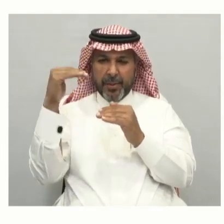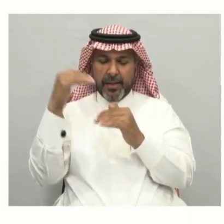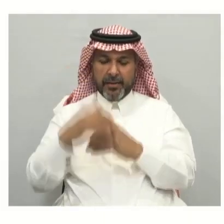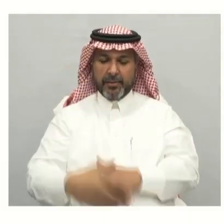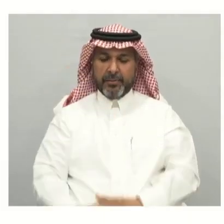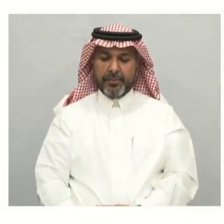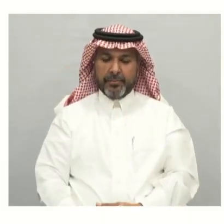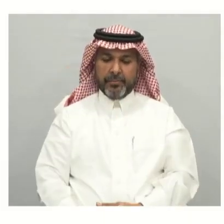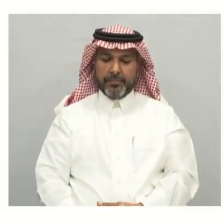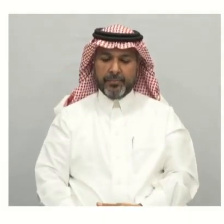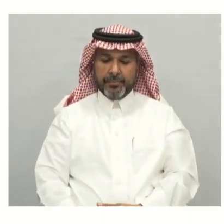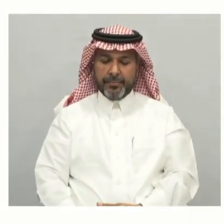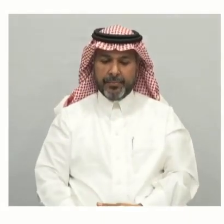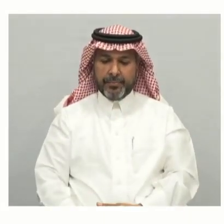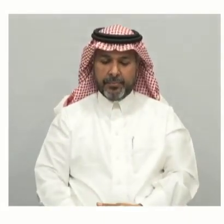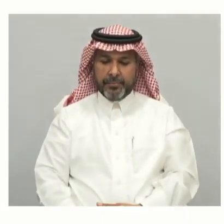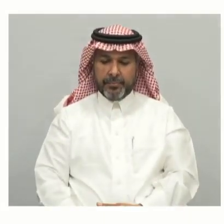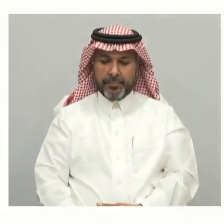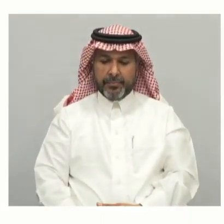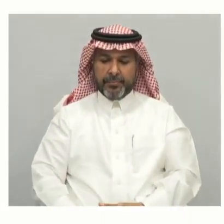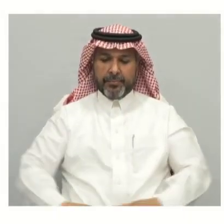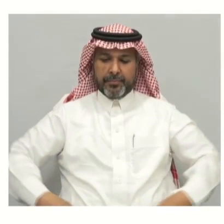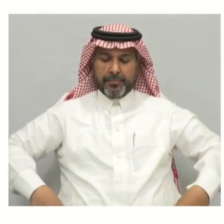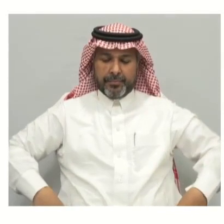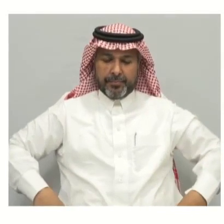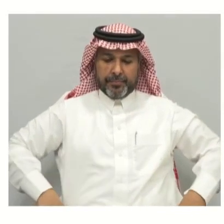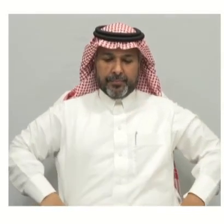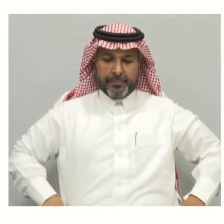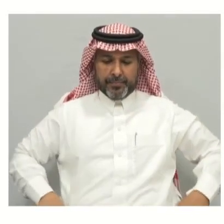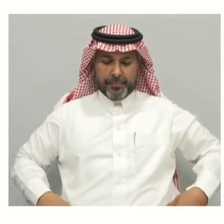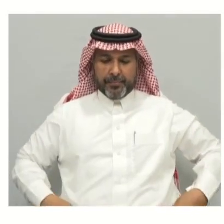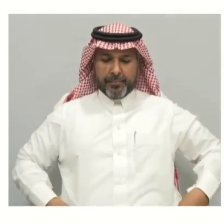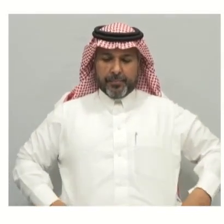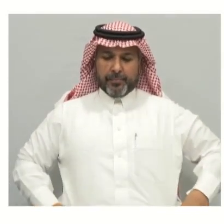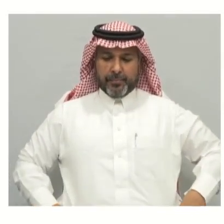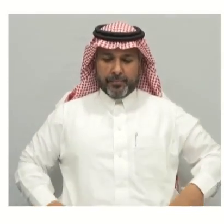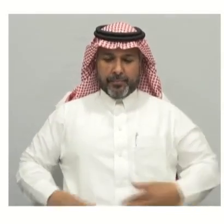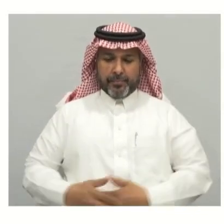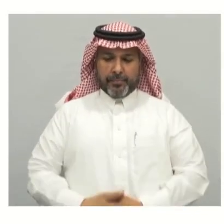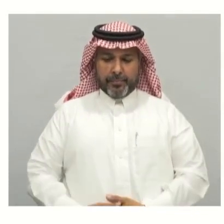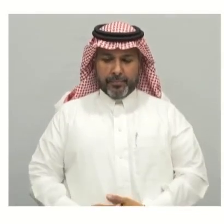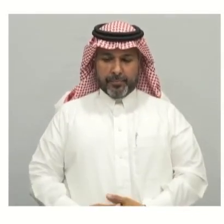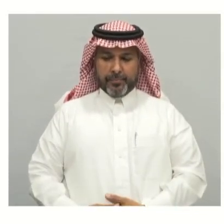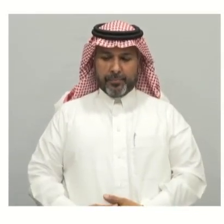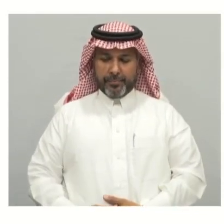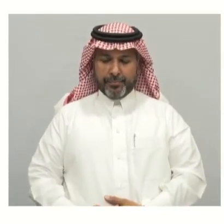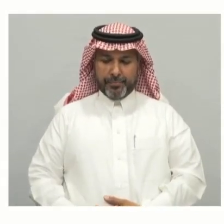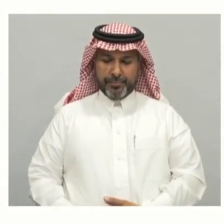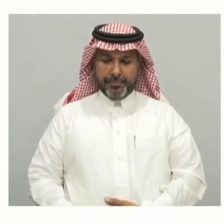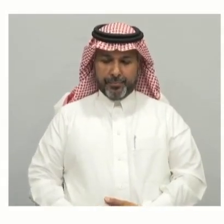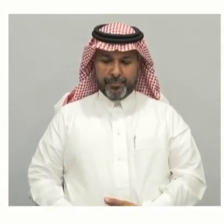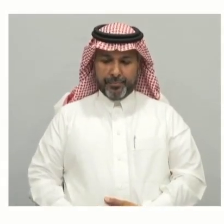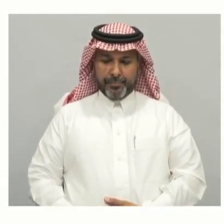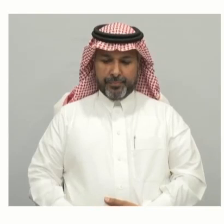نرسم الى ان يصل الى اين نعم الى ان يصل الى خمسه تقريبا الان لدينا ماذا